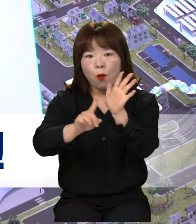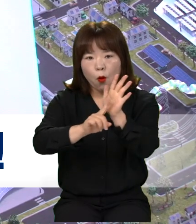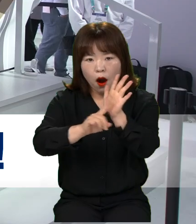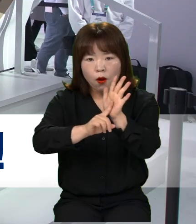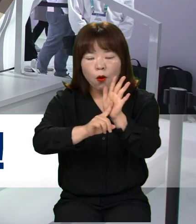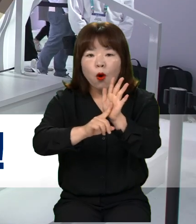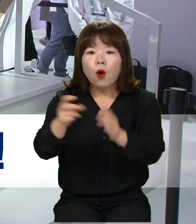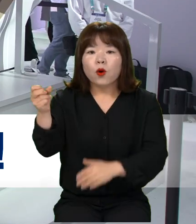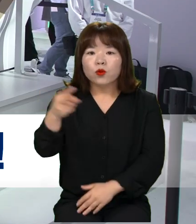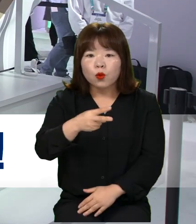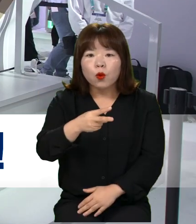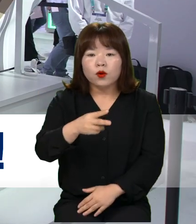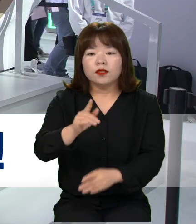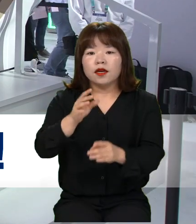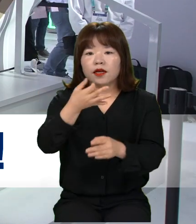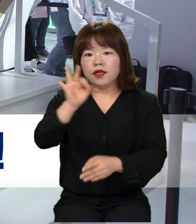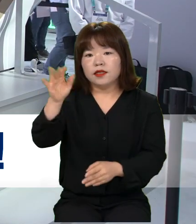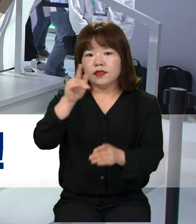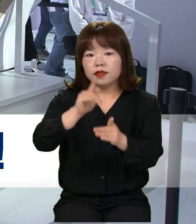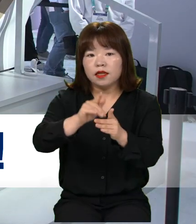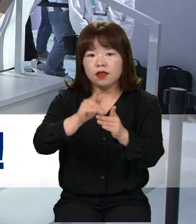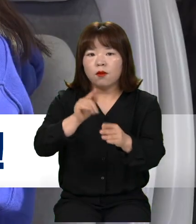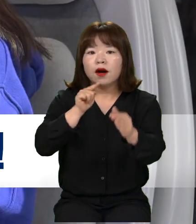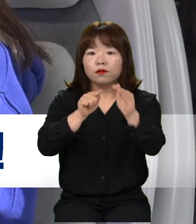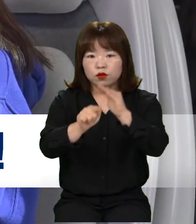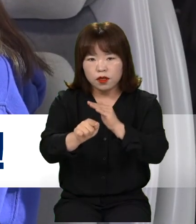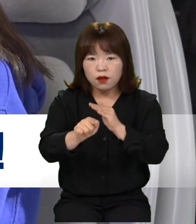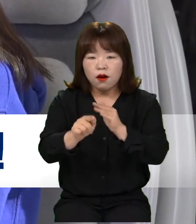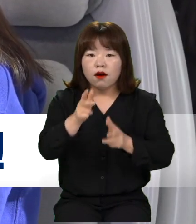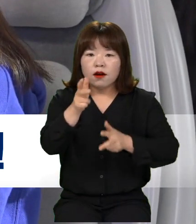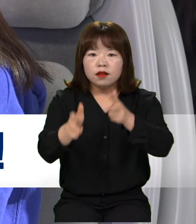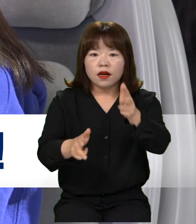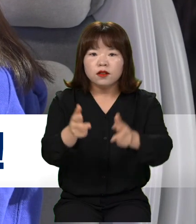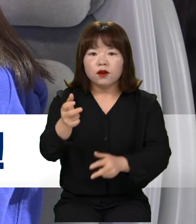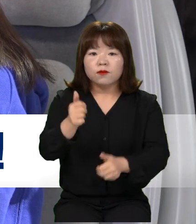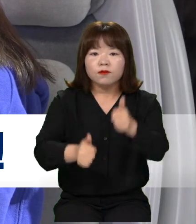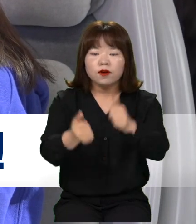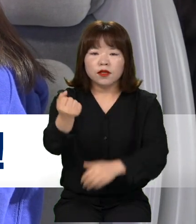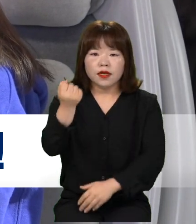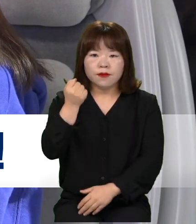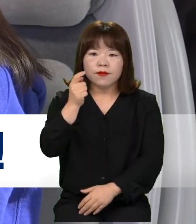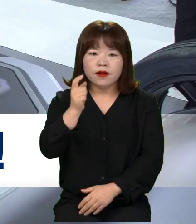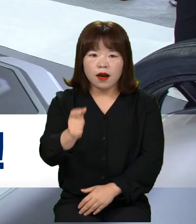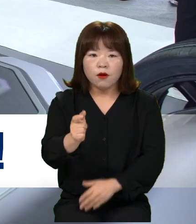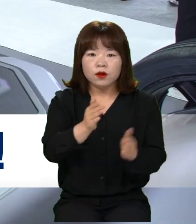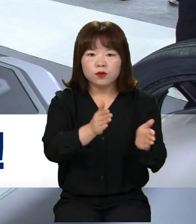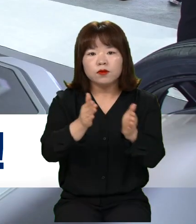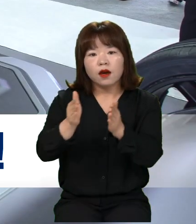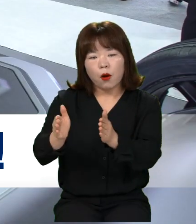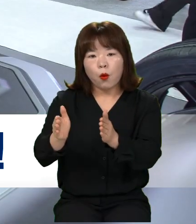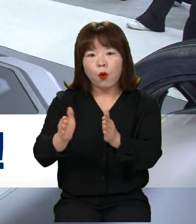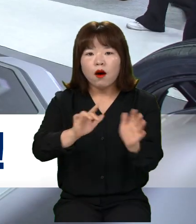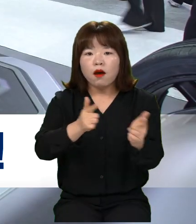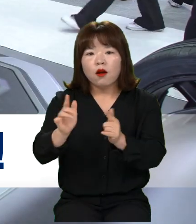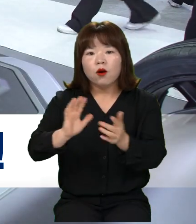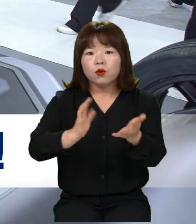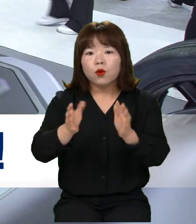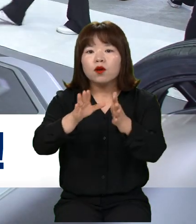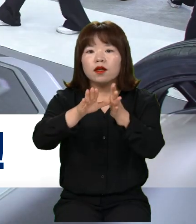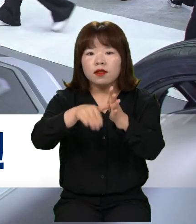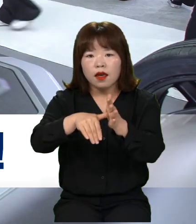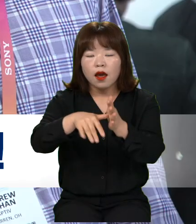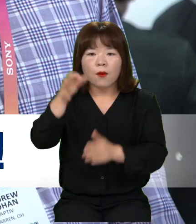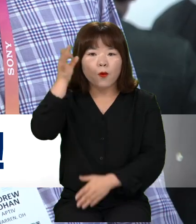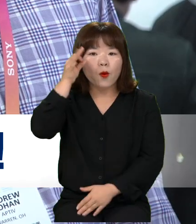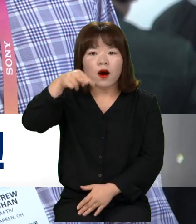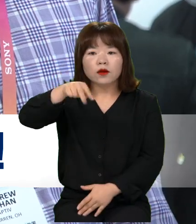널리 알릴 예정이며이 밖에도 수소 연료전지 인증센터 등을 방문해 산업 경쟁력 강화에 기반을 다지고